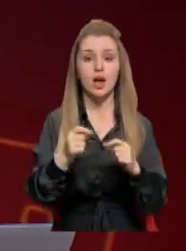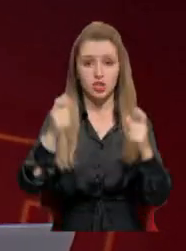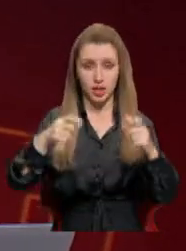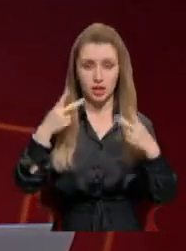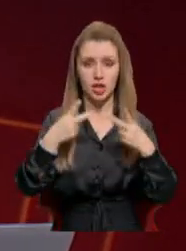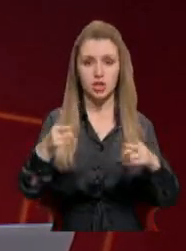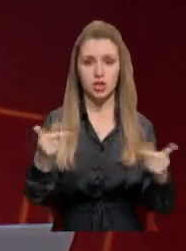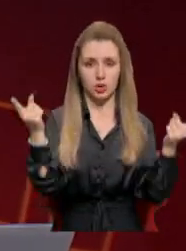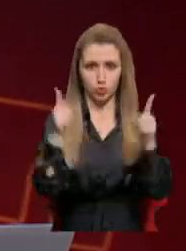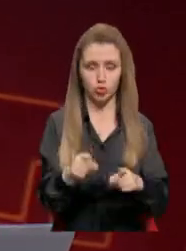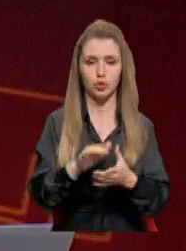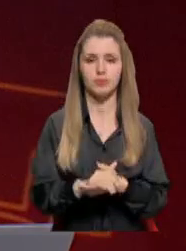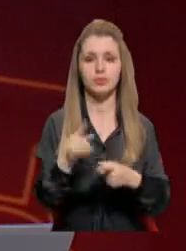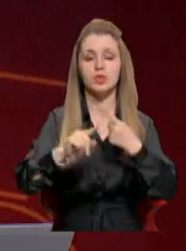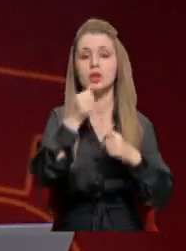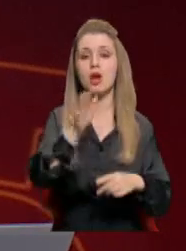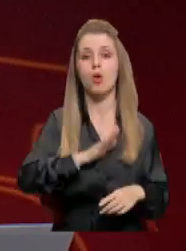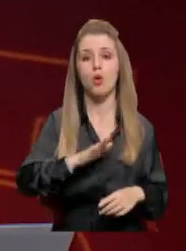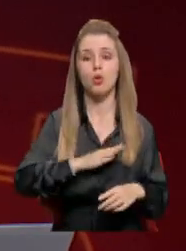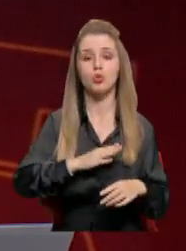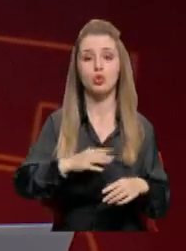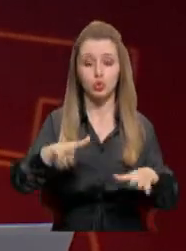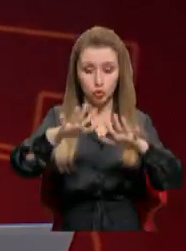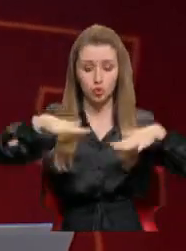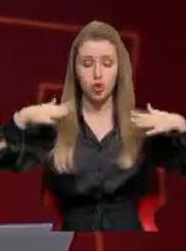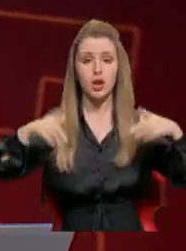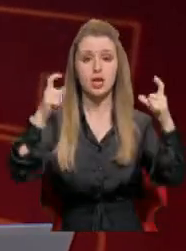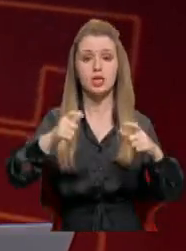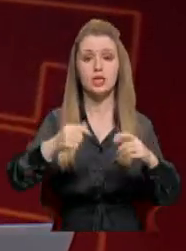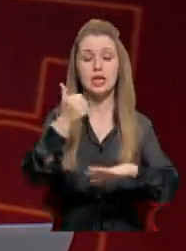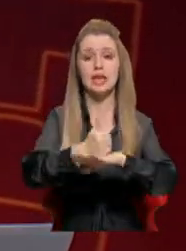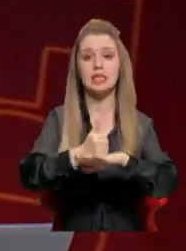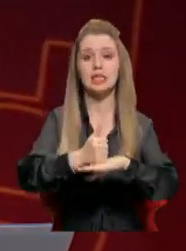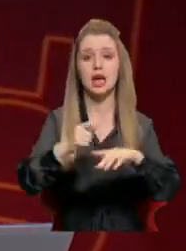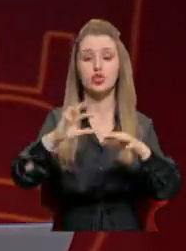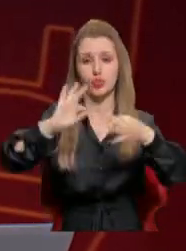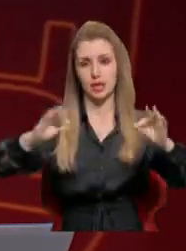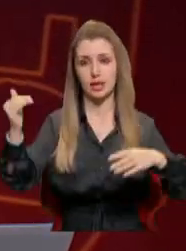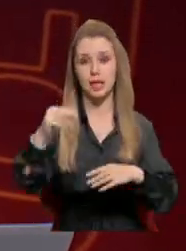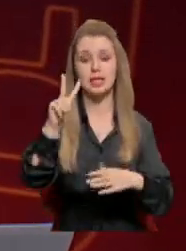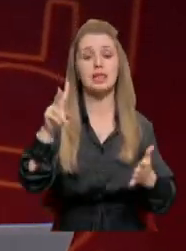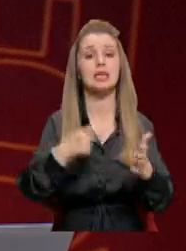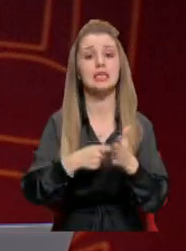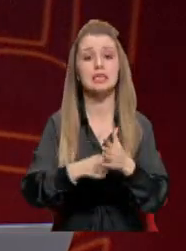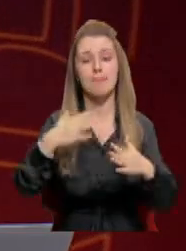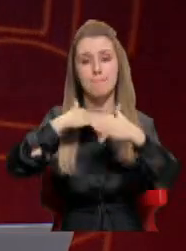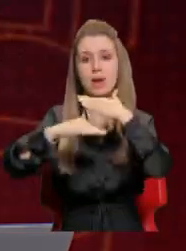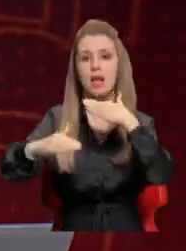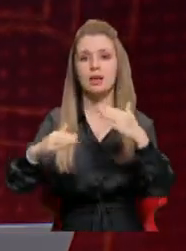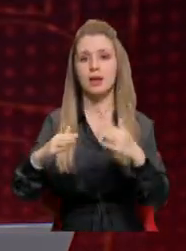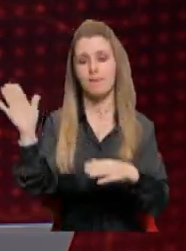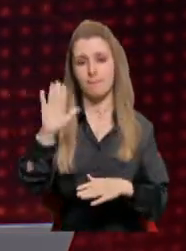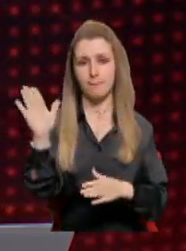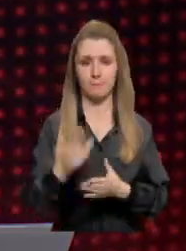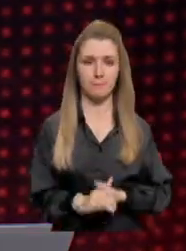açılışta bir aradaydı. Kılıçdaroğlu tören alanına iktidar sloganları ile geldi. İki isim halkı el ele